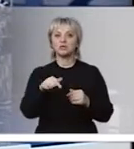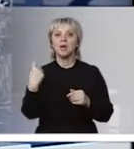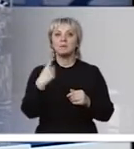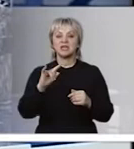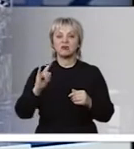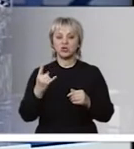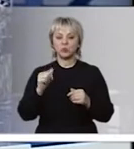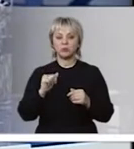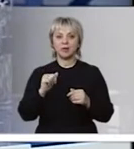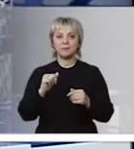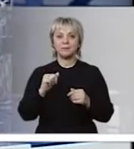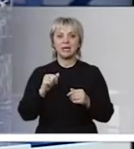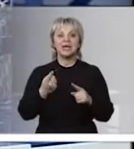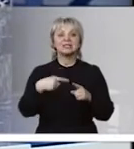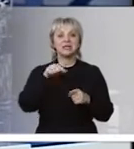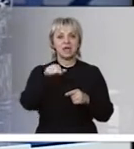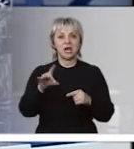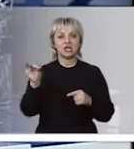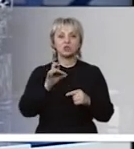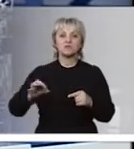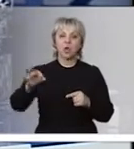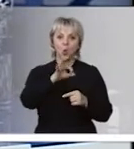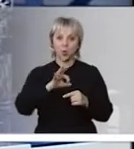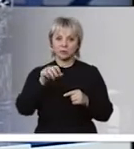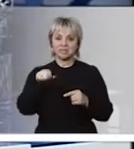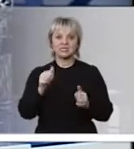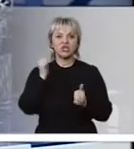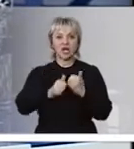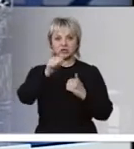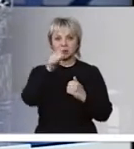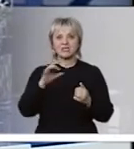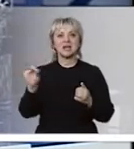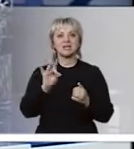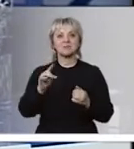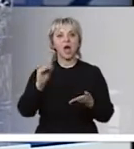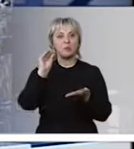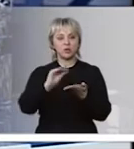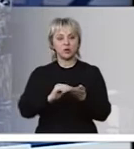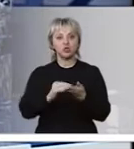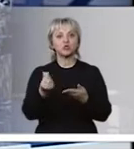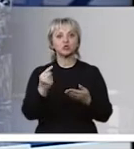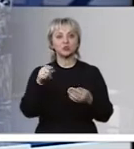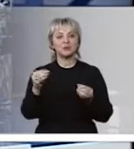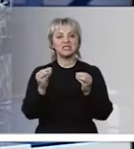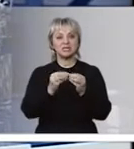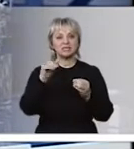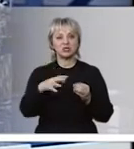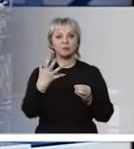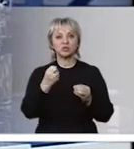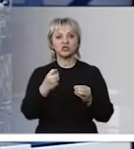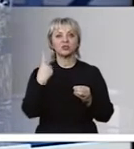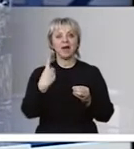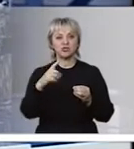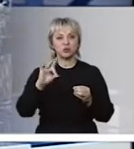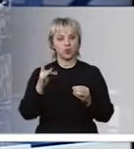года первого ребенка. Для Ростовской области ежемесячный размер определен в сумме